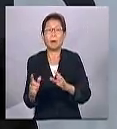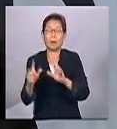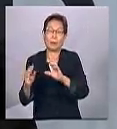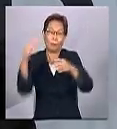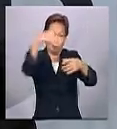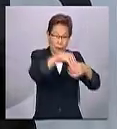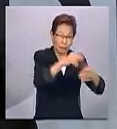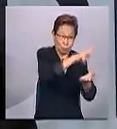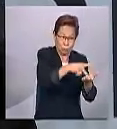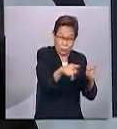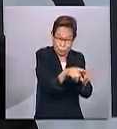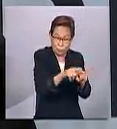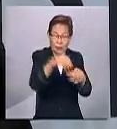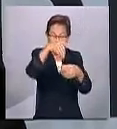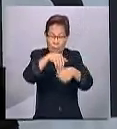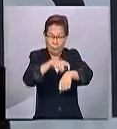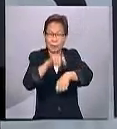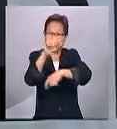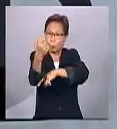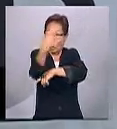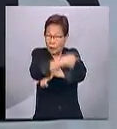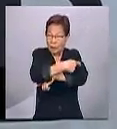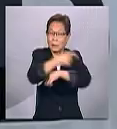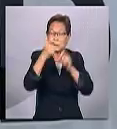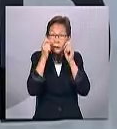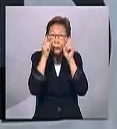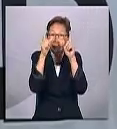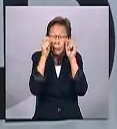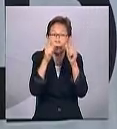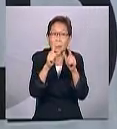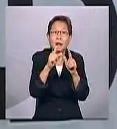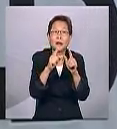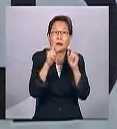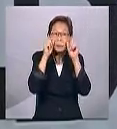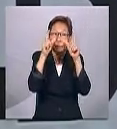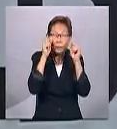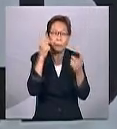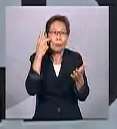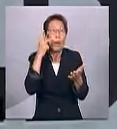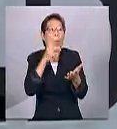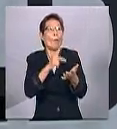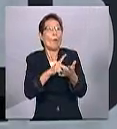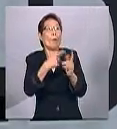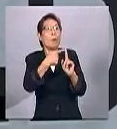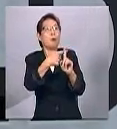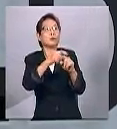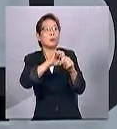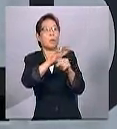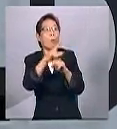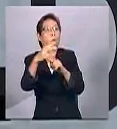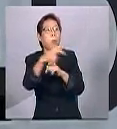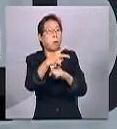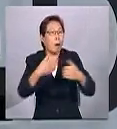dalam 10 hari tu, tiba-tiba ada seorang tu dia di-test positif. So kuarantin bagaimana